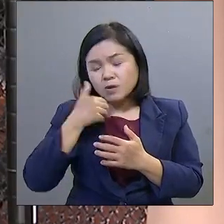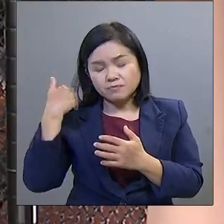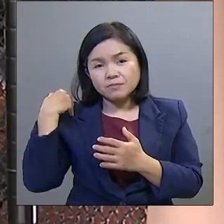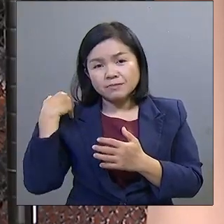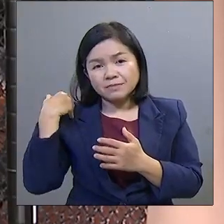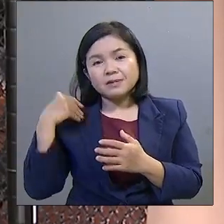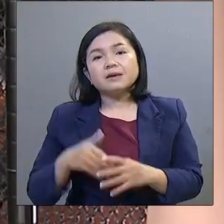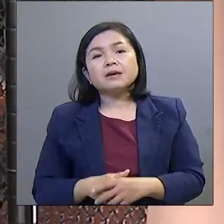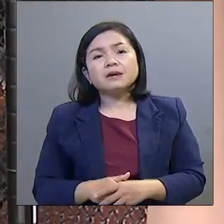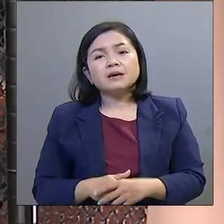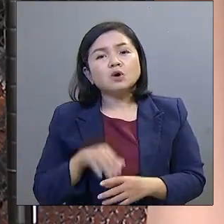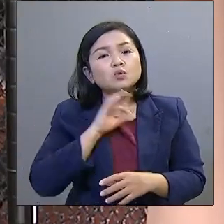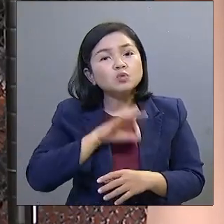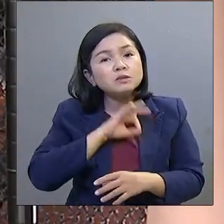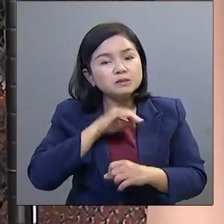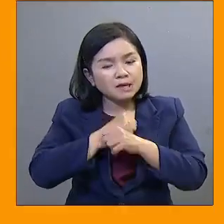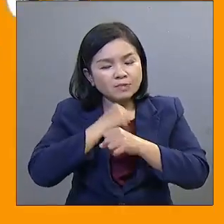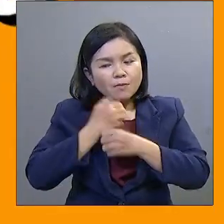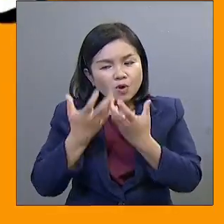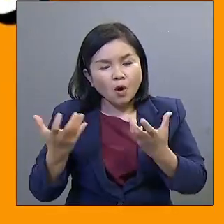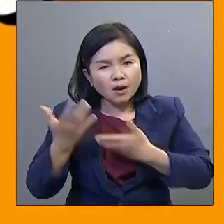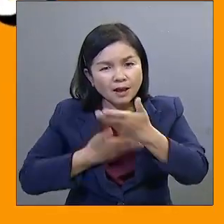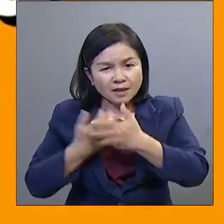ากครับซึ่งทำให้แบรนด์เรามันชัดเจนขึ้นด้วยครับ